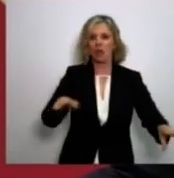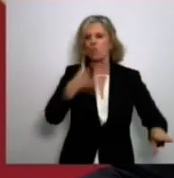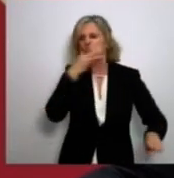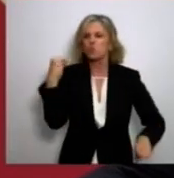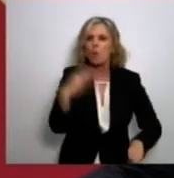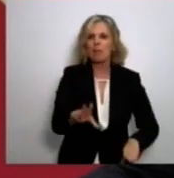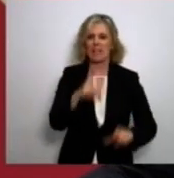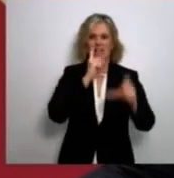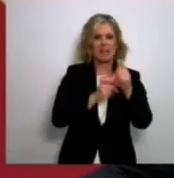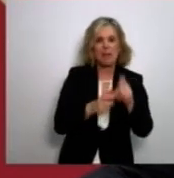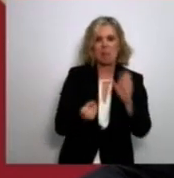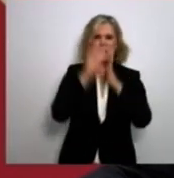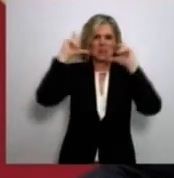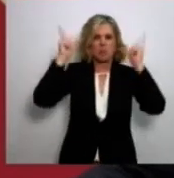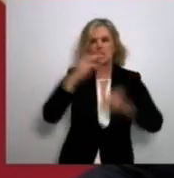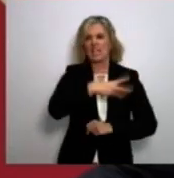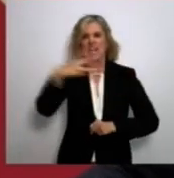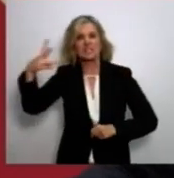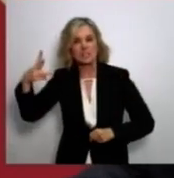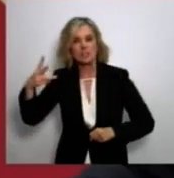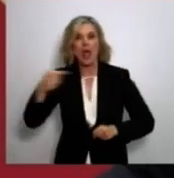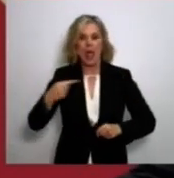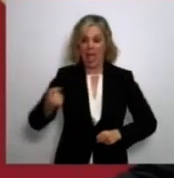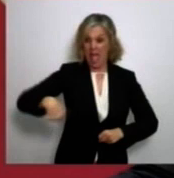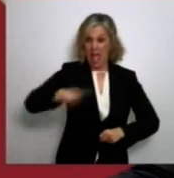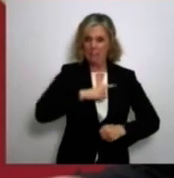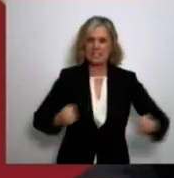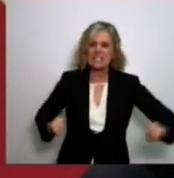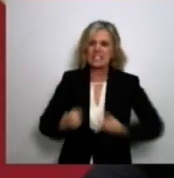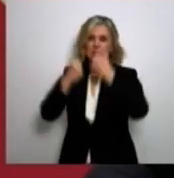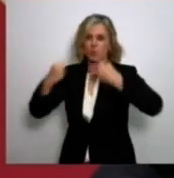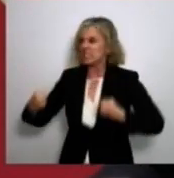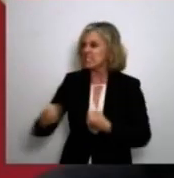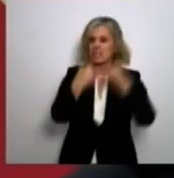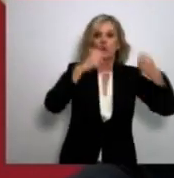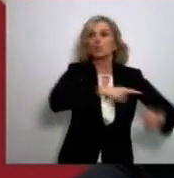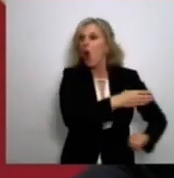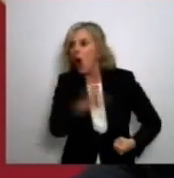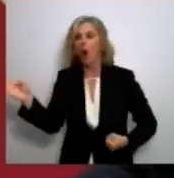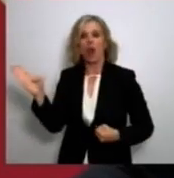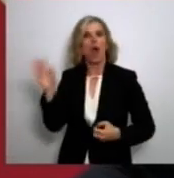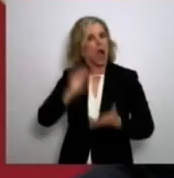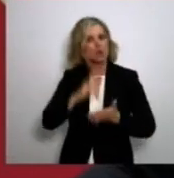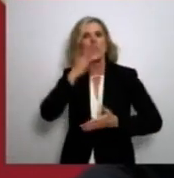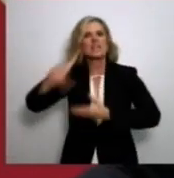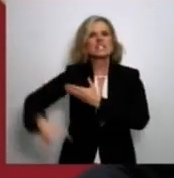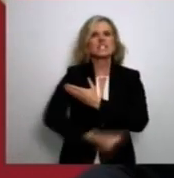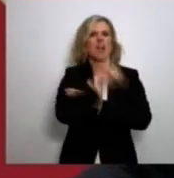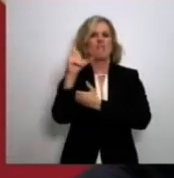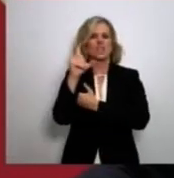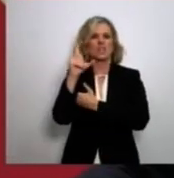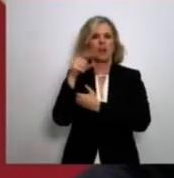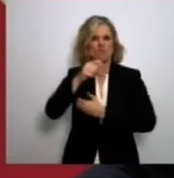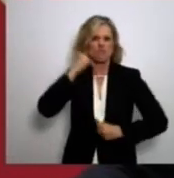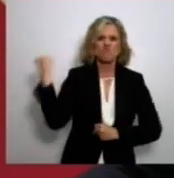κυκλοφορεί τριγύρω μας. Έχουμε συγκρουστεί με όλους. Έχουμε συγκρουστεί και με τους εθνικιστές. Του κυρίου Κασιδιάρη,